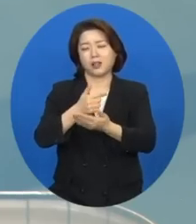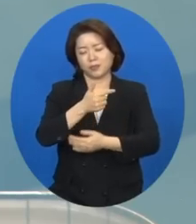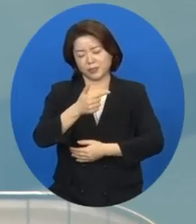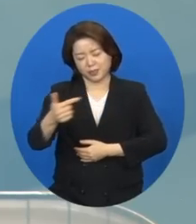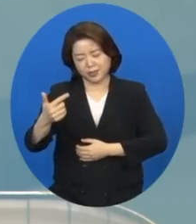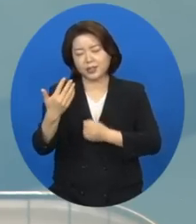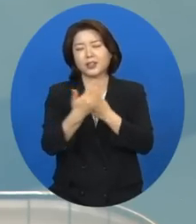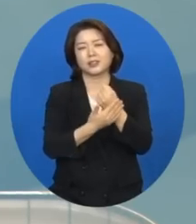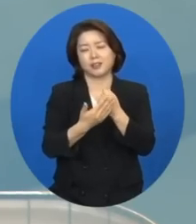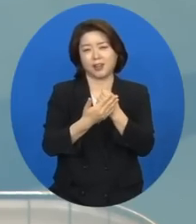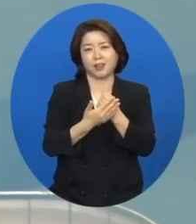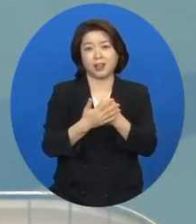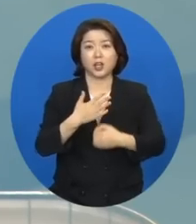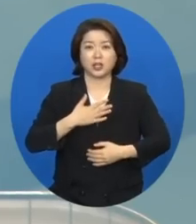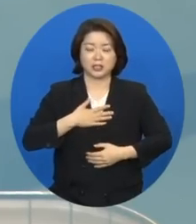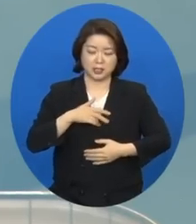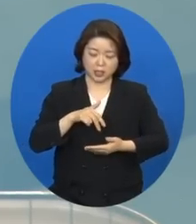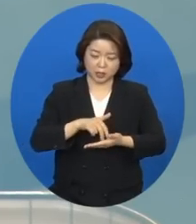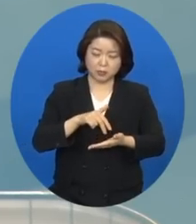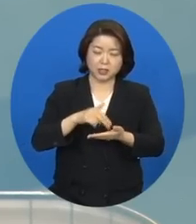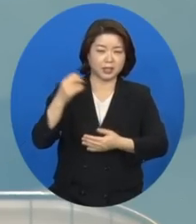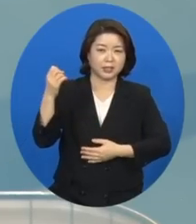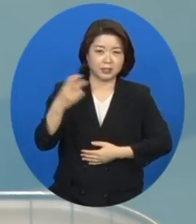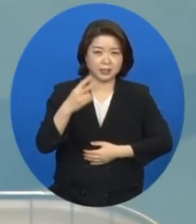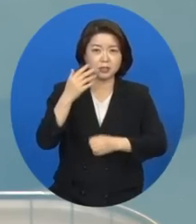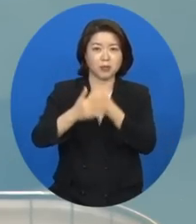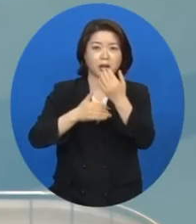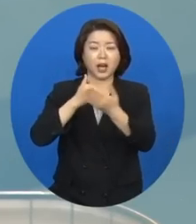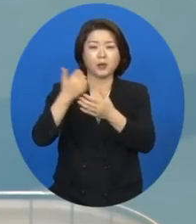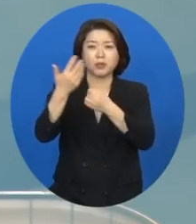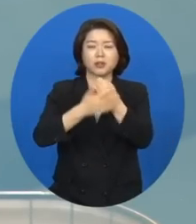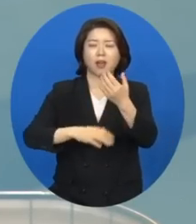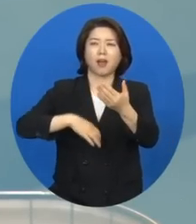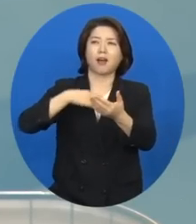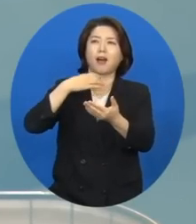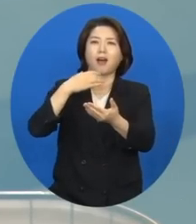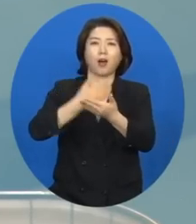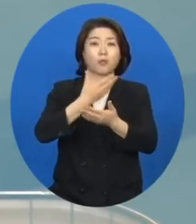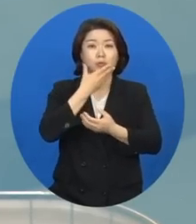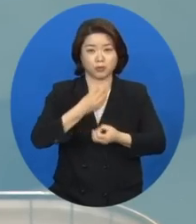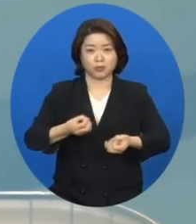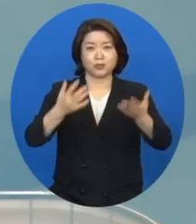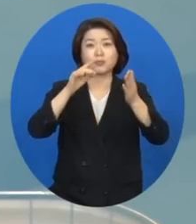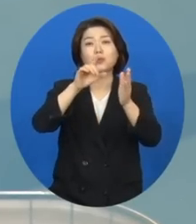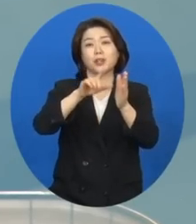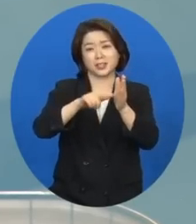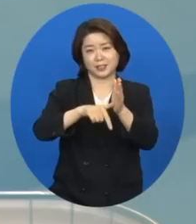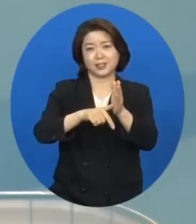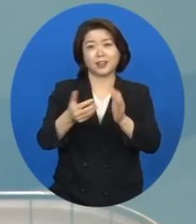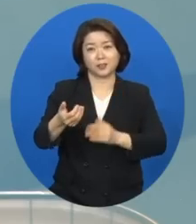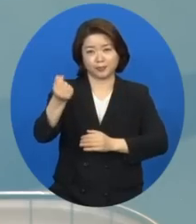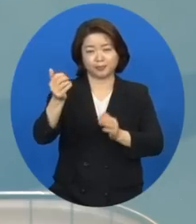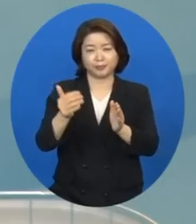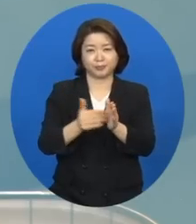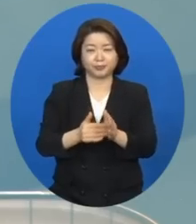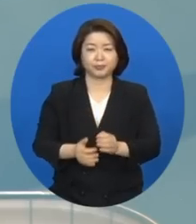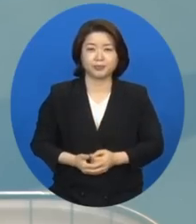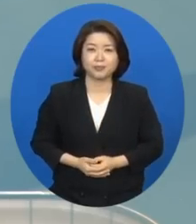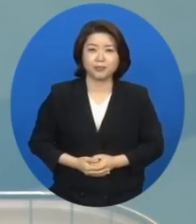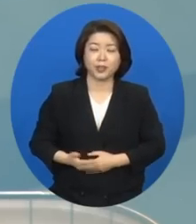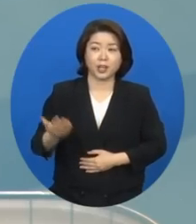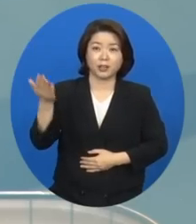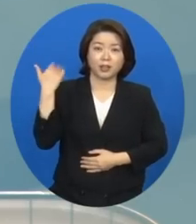은혜였고 저에게도 다시 한번 하나님의 은혜에 감격하는 축복의 시간이었습니다. 지난